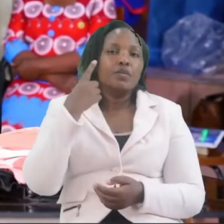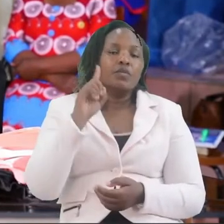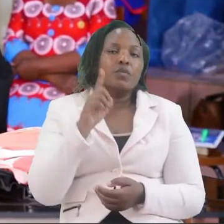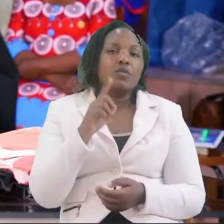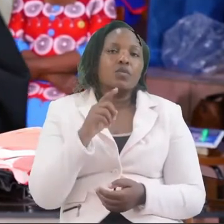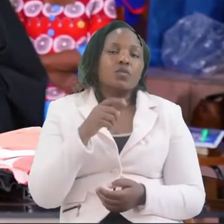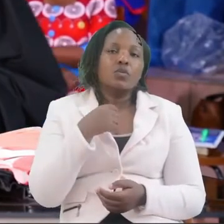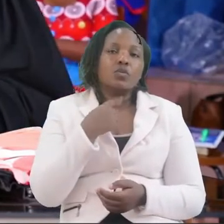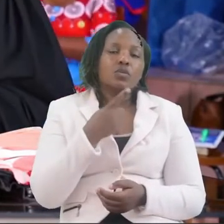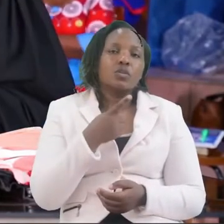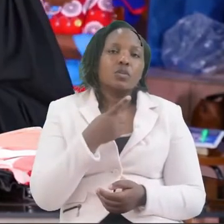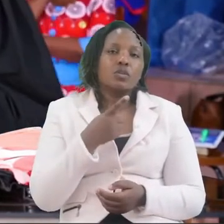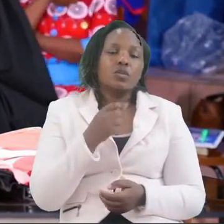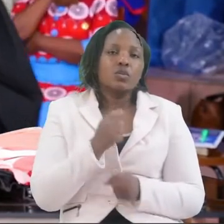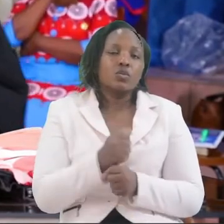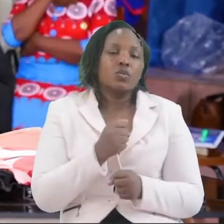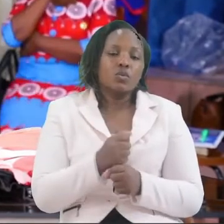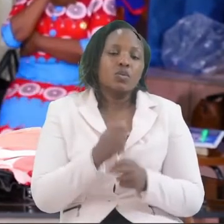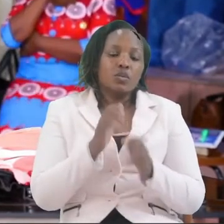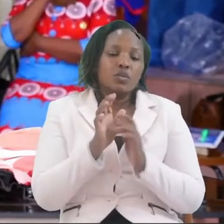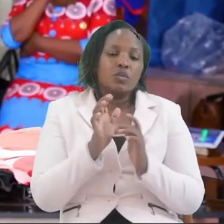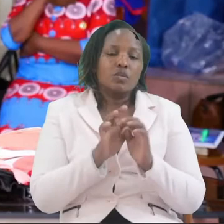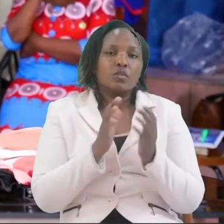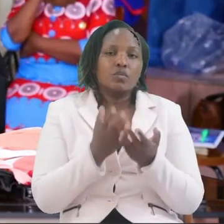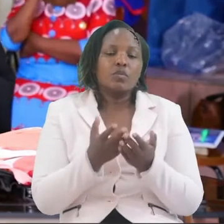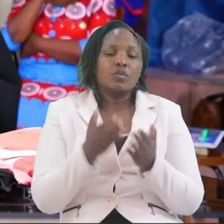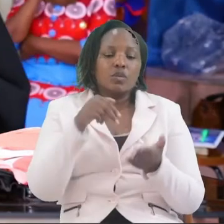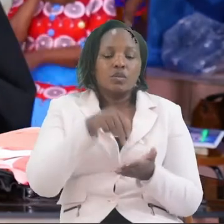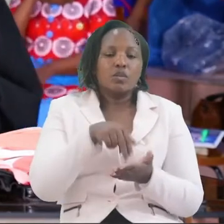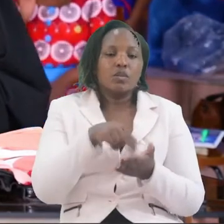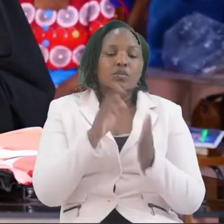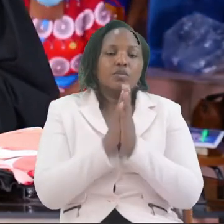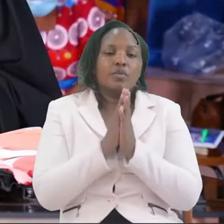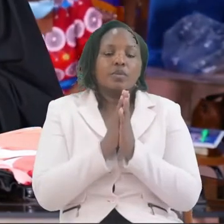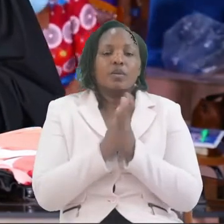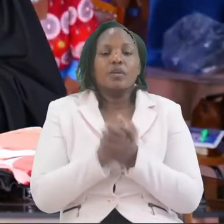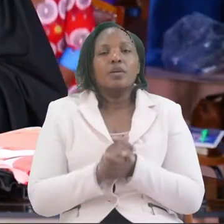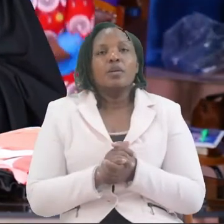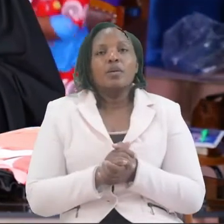anatuuliza tufanye katika kitabu chake. Ebu tusimame tuombe.